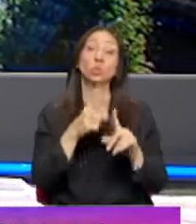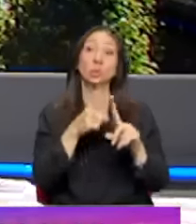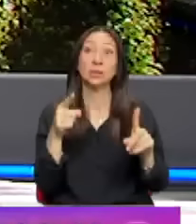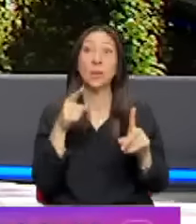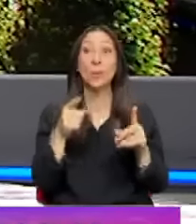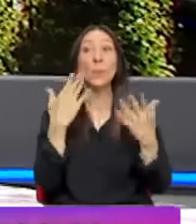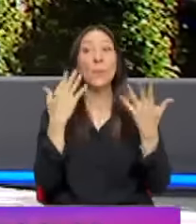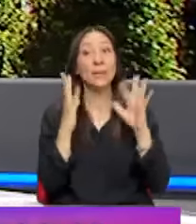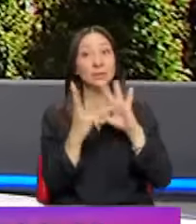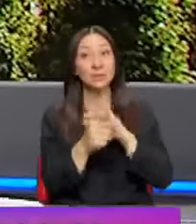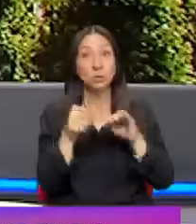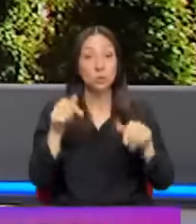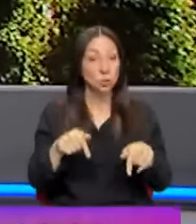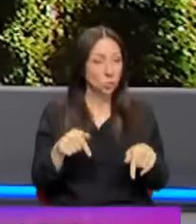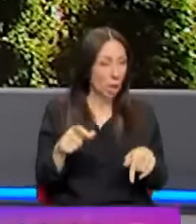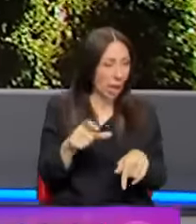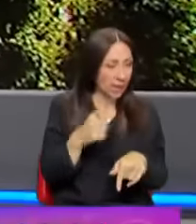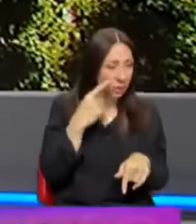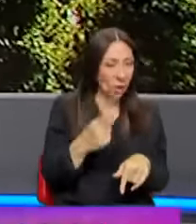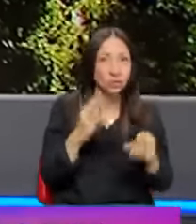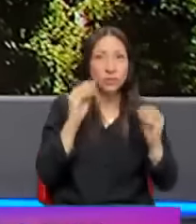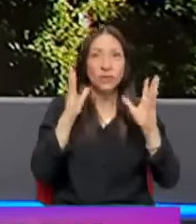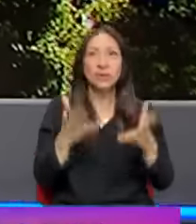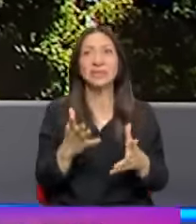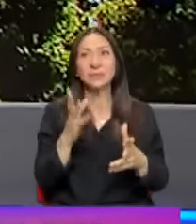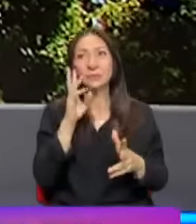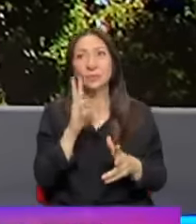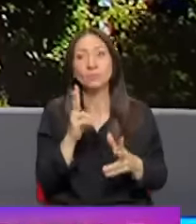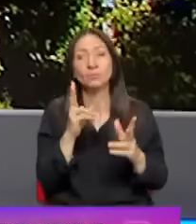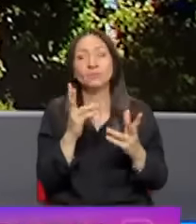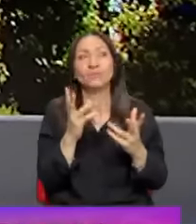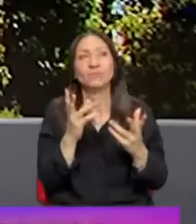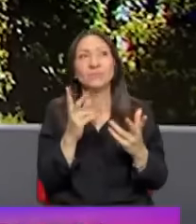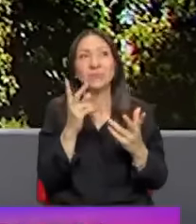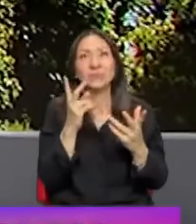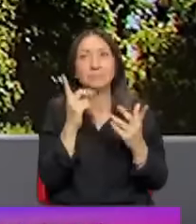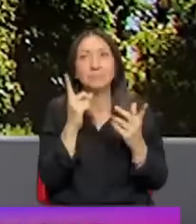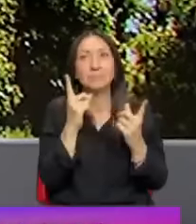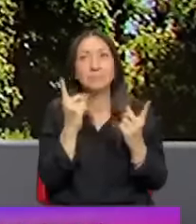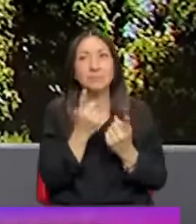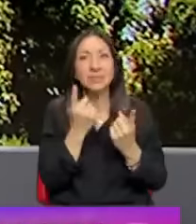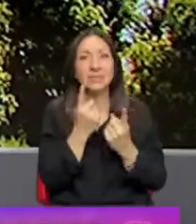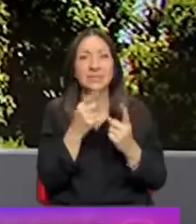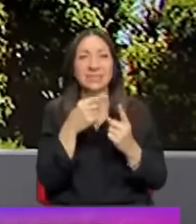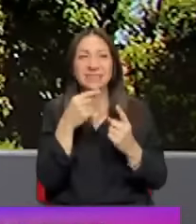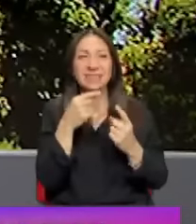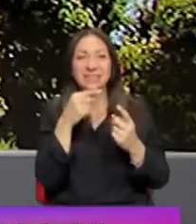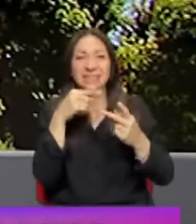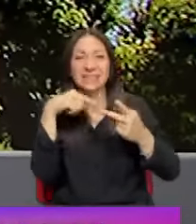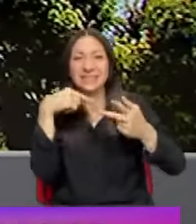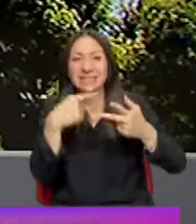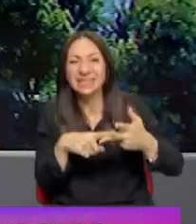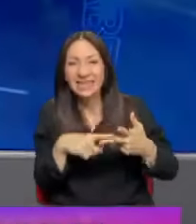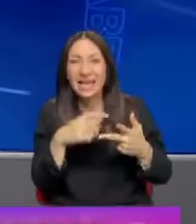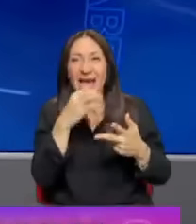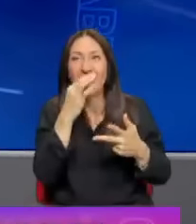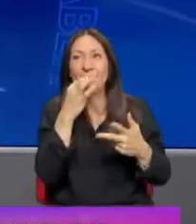bu mevsimde, şu aylarda sık sık maalesef vermek zorunda kaldığımız bir diğer haber